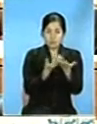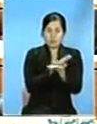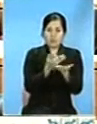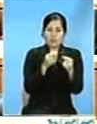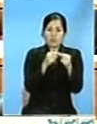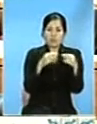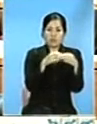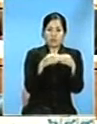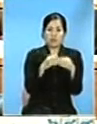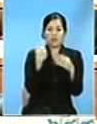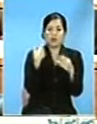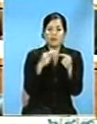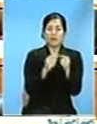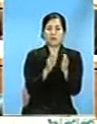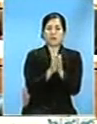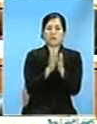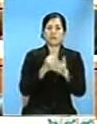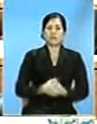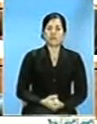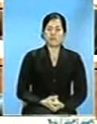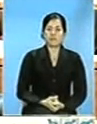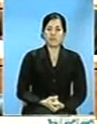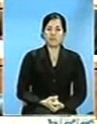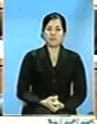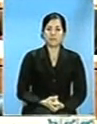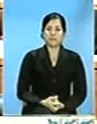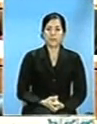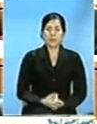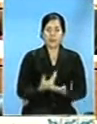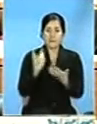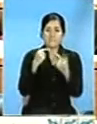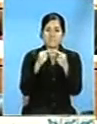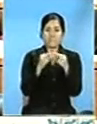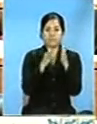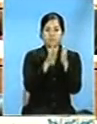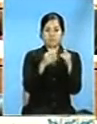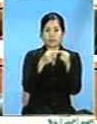ราษฎรซึ่งมาจากฐานของประชากรทั้งหมดเนี่ยผมคิดว่าการยึดหลักกลุ่มอาชีพ